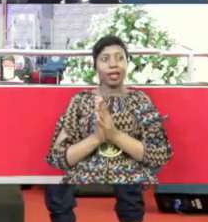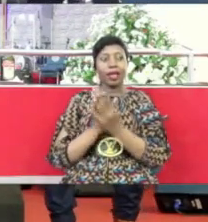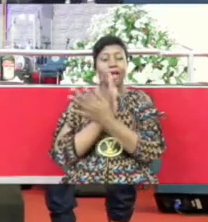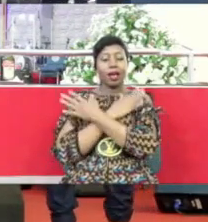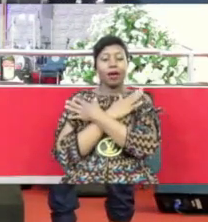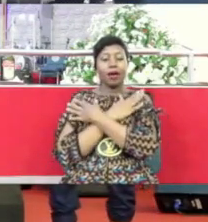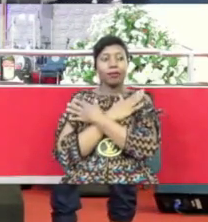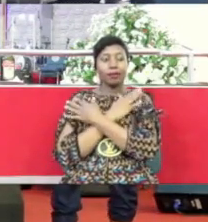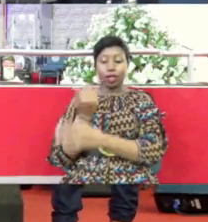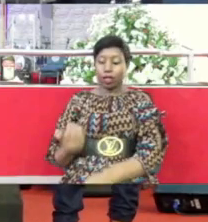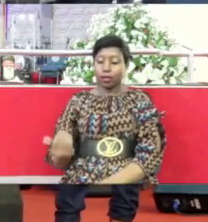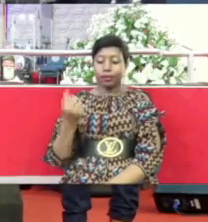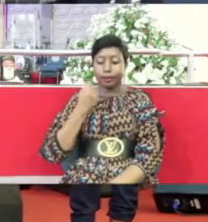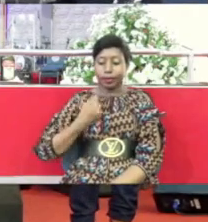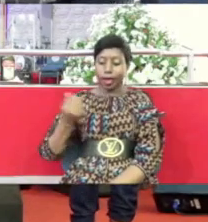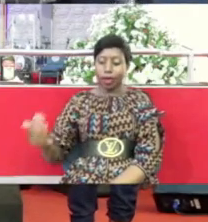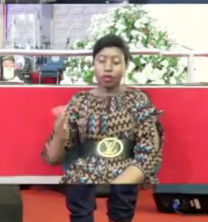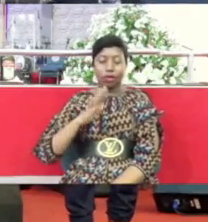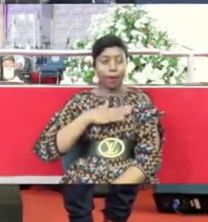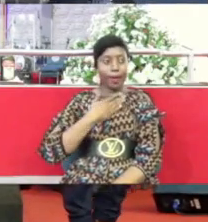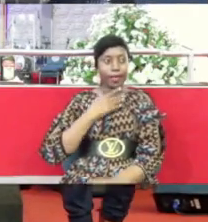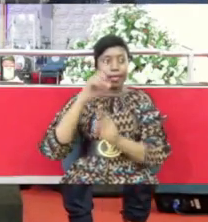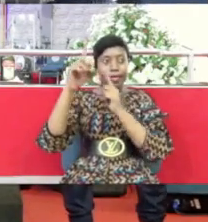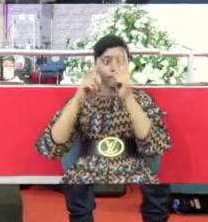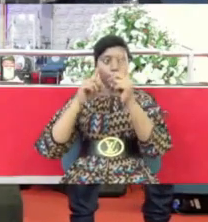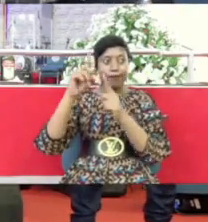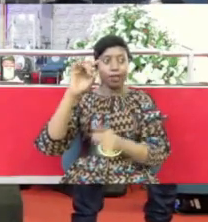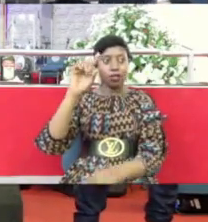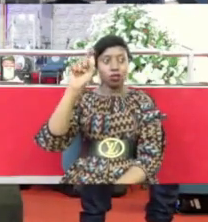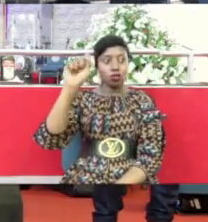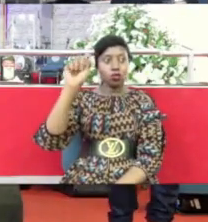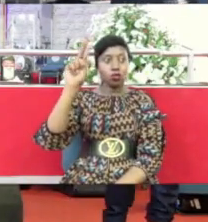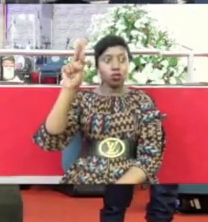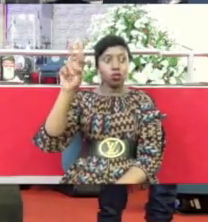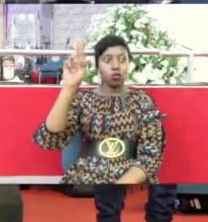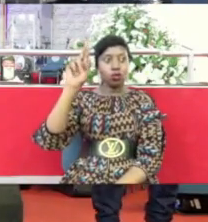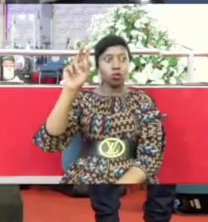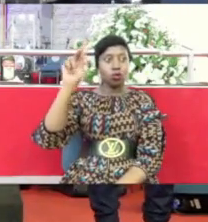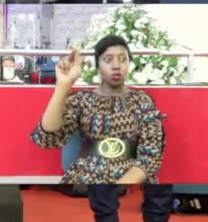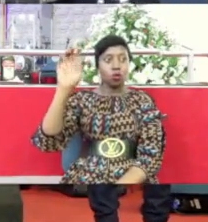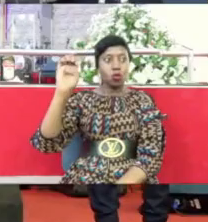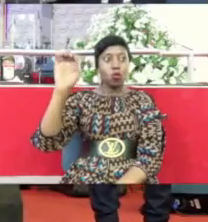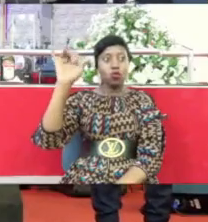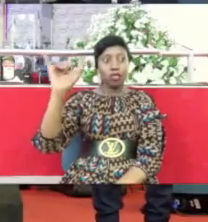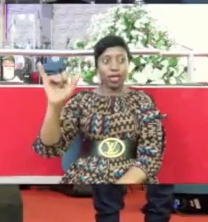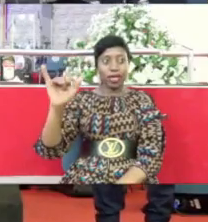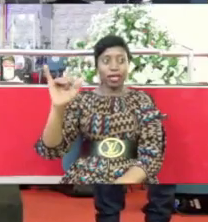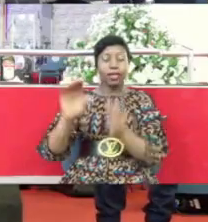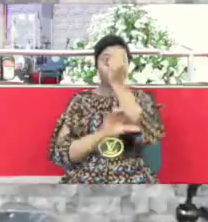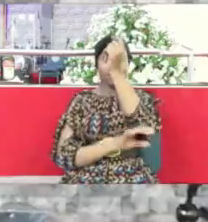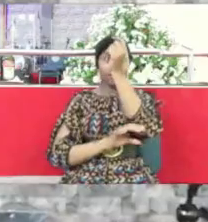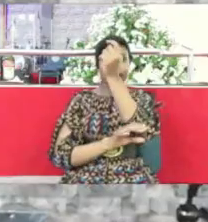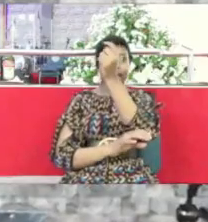bring merchandise. Wale ambao wanaenda wasafiri nje kuchukua vitu vya kuuza. And then you had bought maybe a suit. Ulikuwa